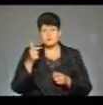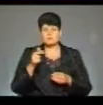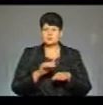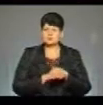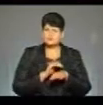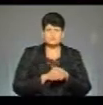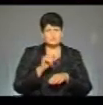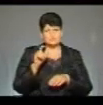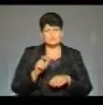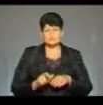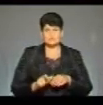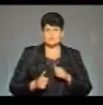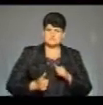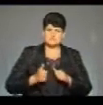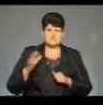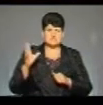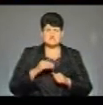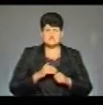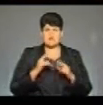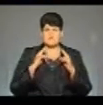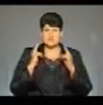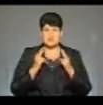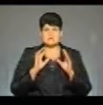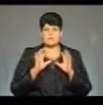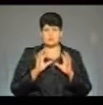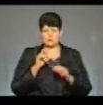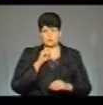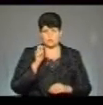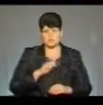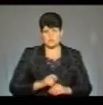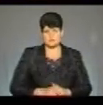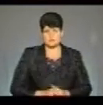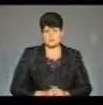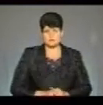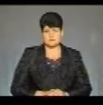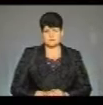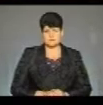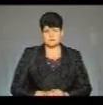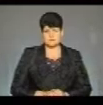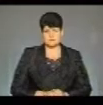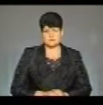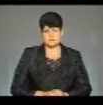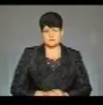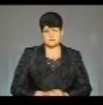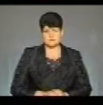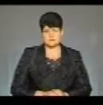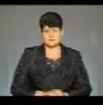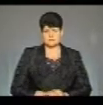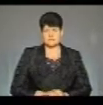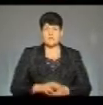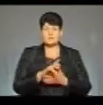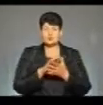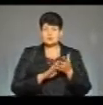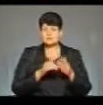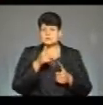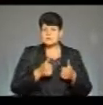доброти людиною, чим пишається вся Федерація волейболу України. Гордиться вся Федерація волейболу України. Триватиме